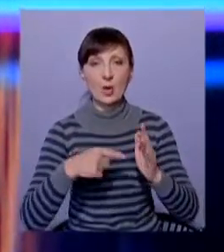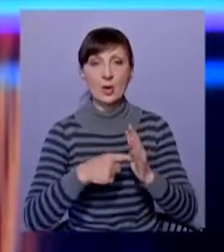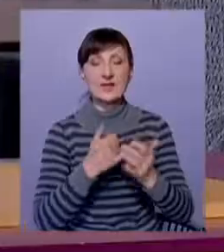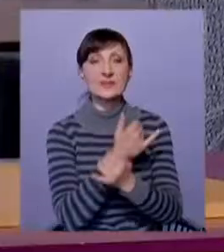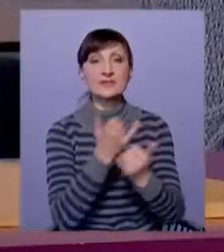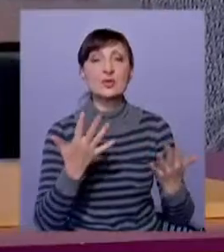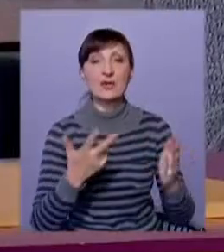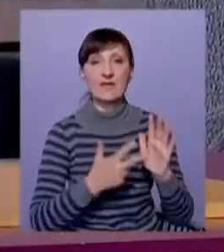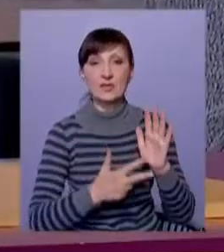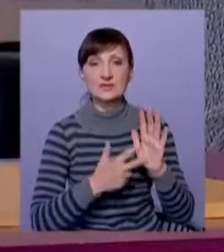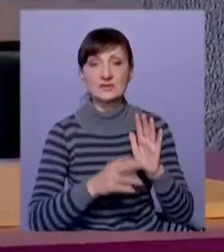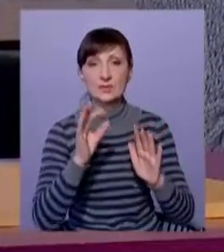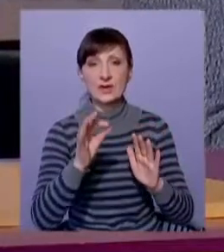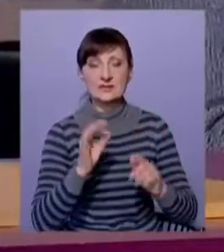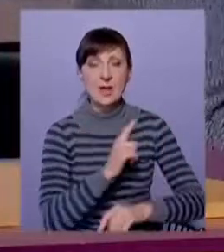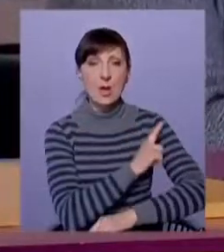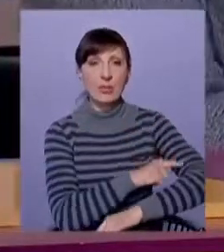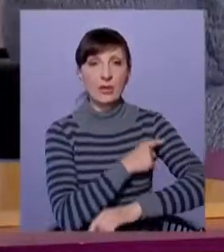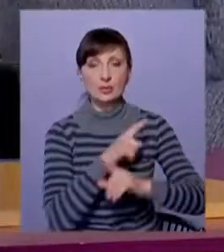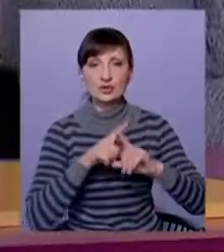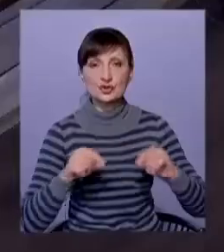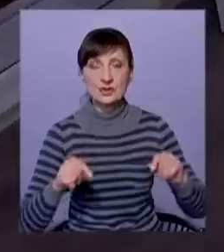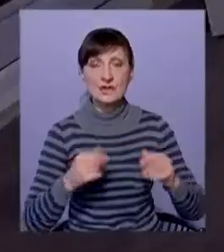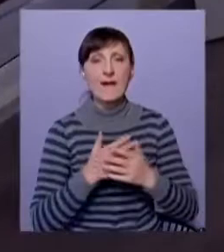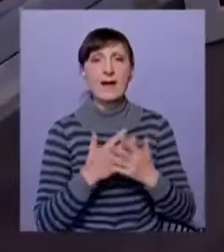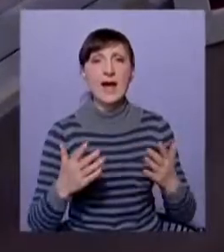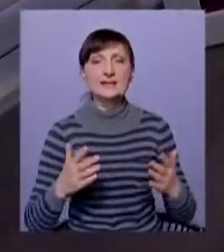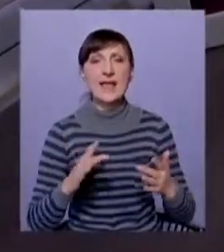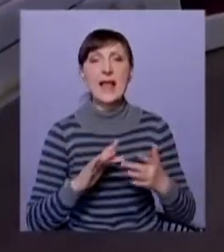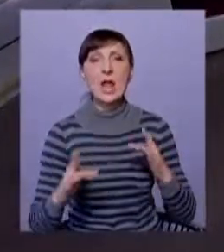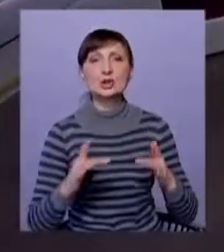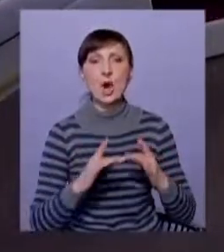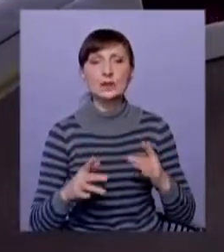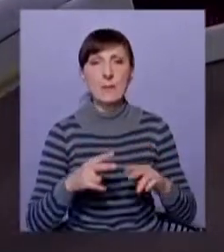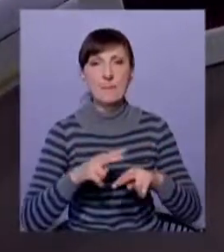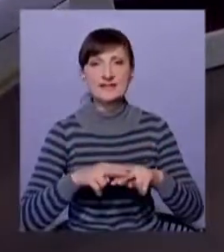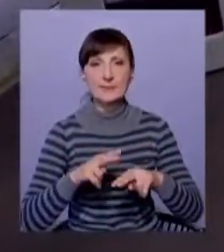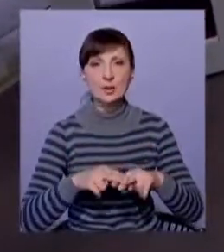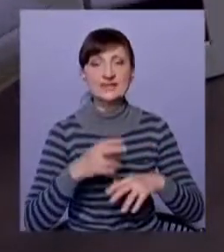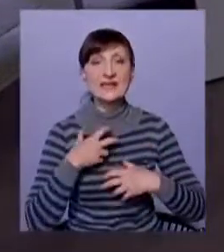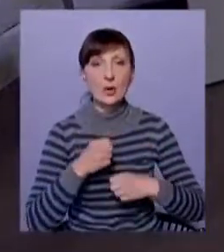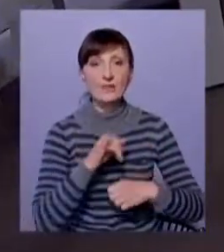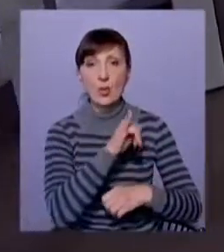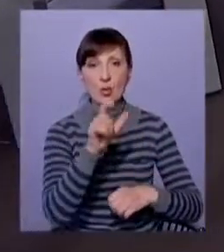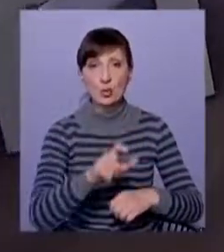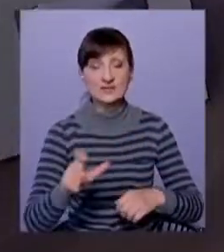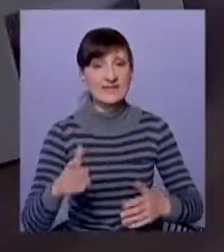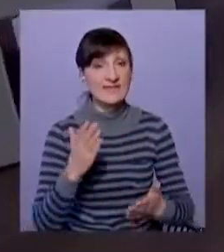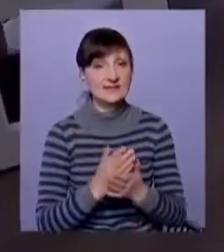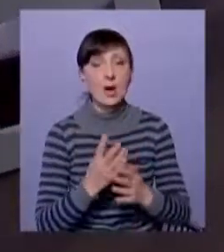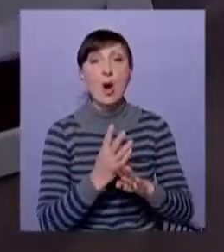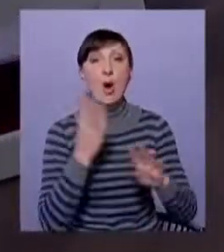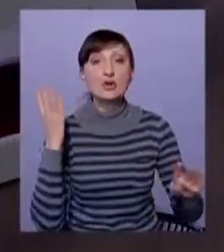почти 80% медучреждений. Электронные паспорта здоровья есть у 94% населения. Ожидание в